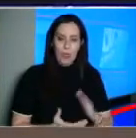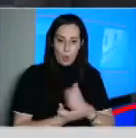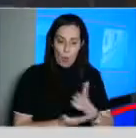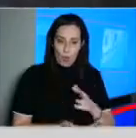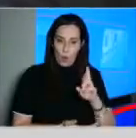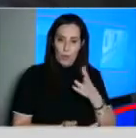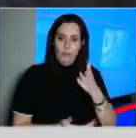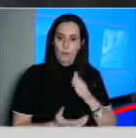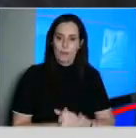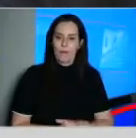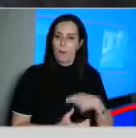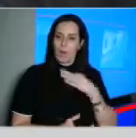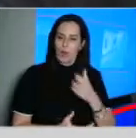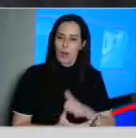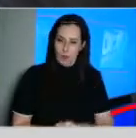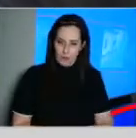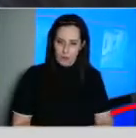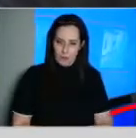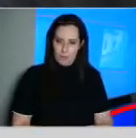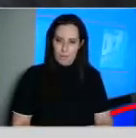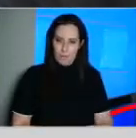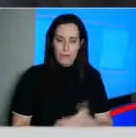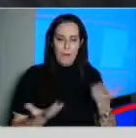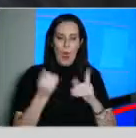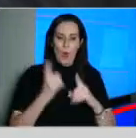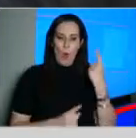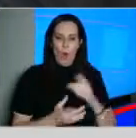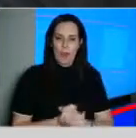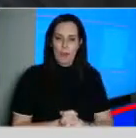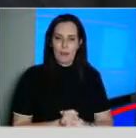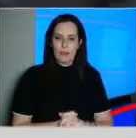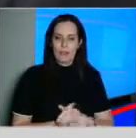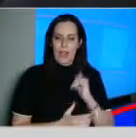רותם מוכן, רותם, מה שלומך? מה קורה, חברים? איזה דיונים סוערים.